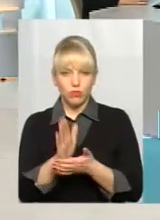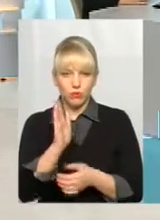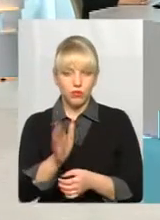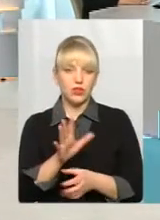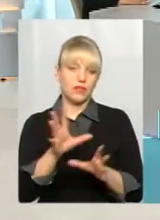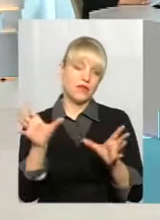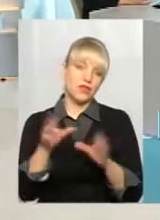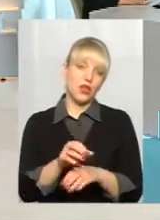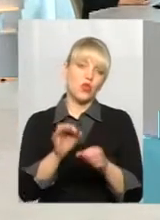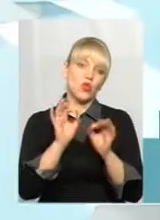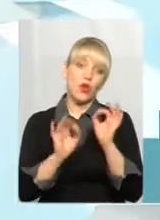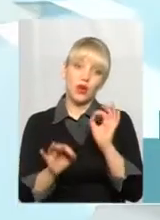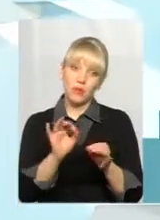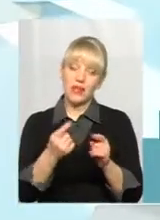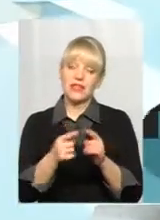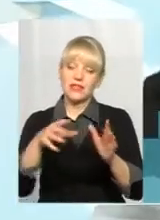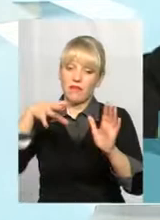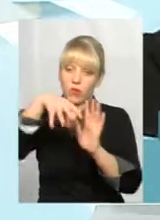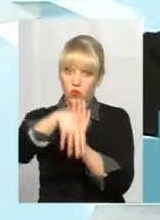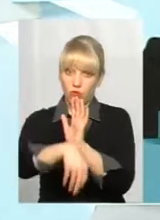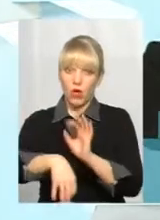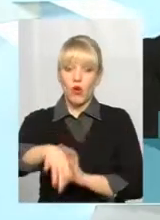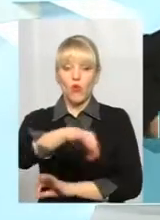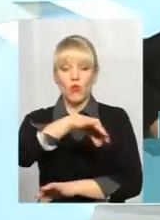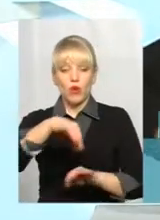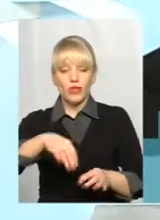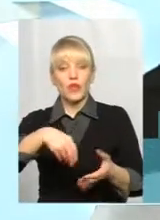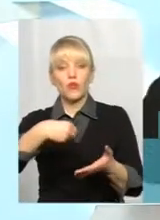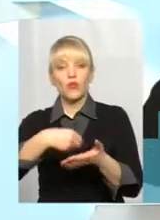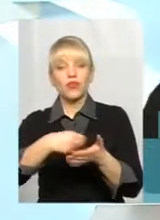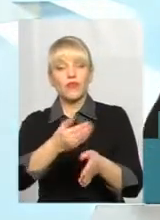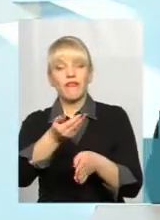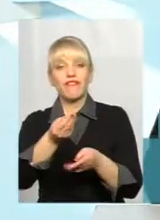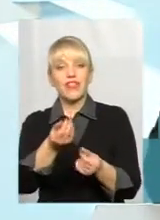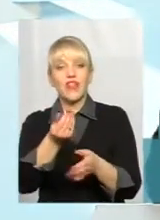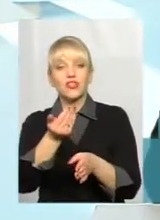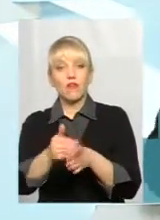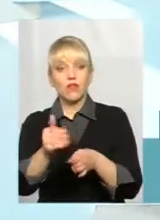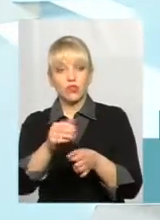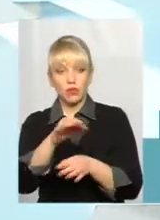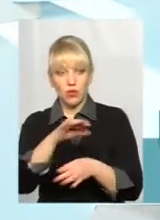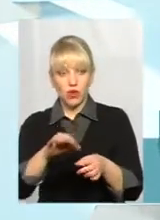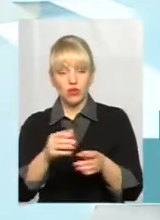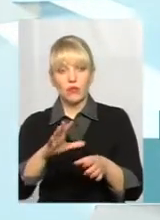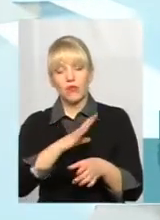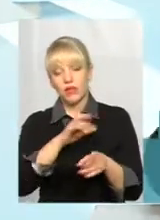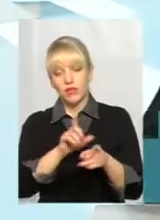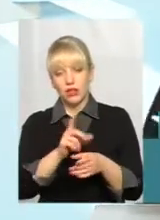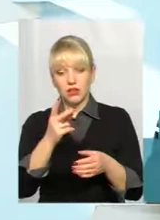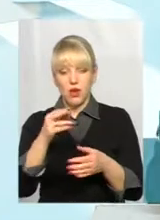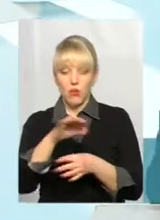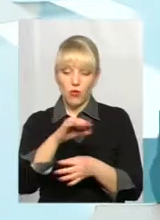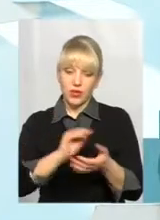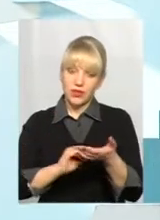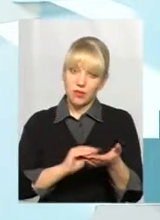все нормально. І він це включить в проєкт і в бюджет, в фінансову частину проєкту також, бо буває так, що в проєкті вроді намальовано,